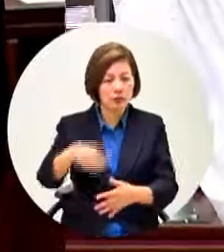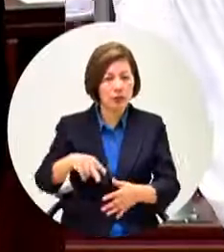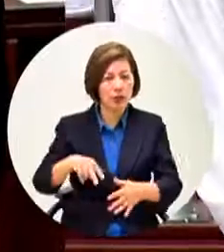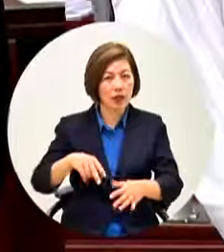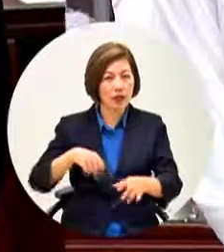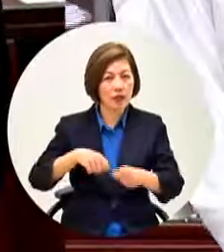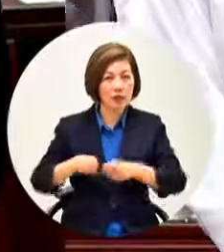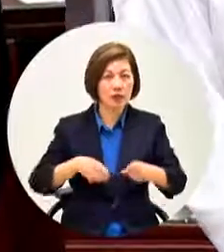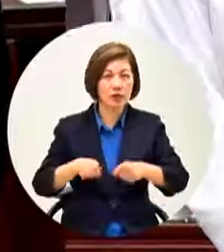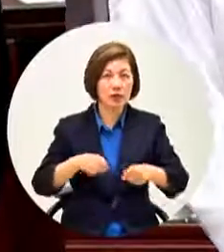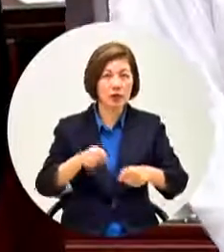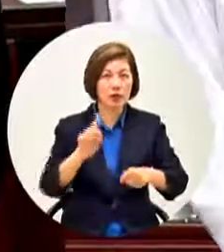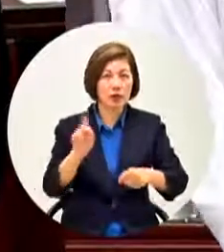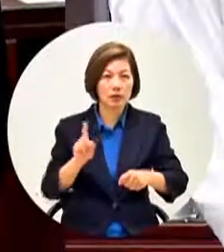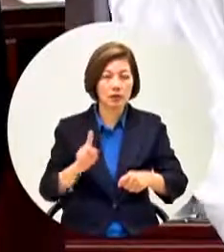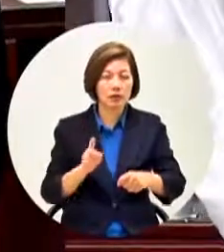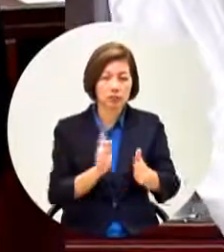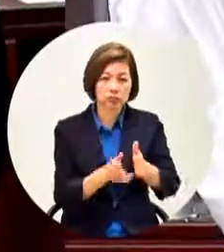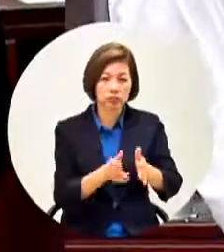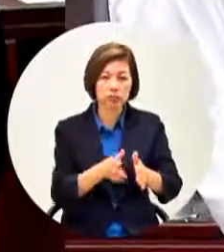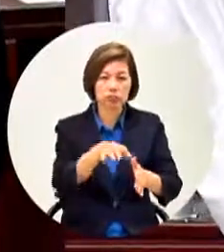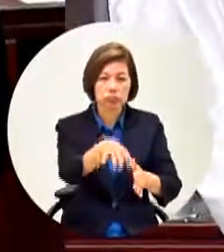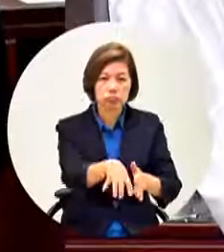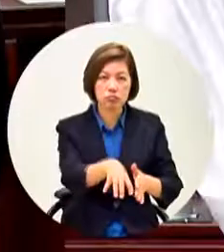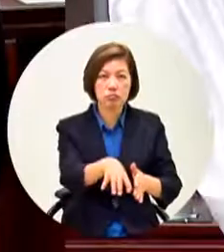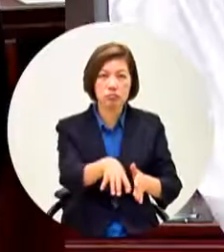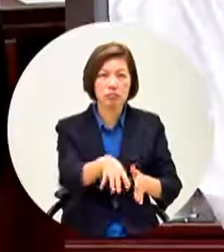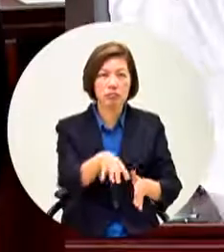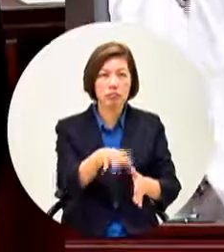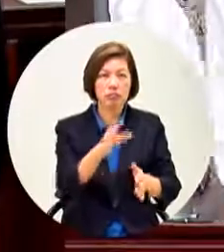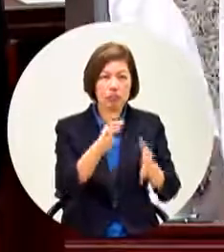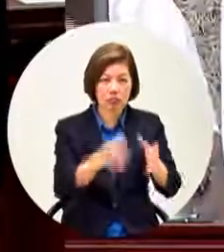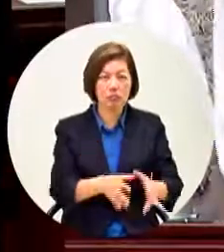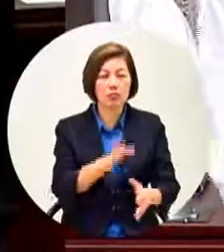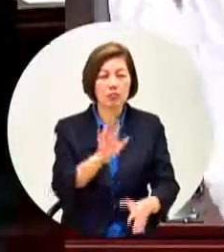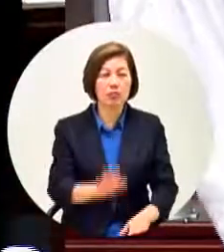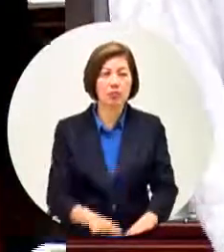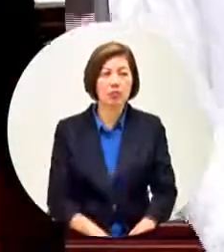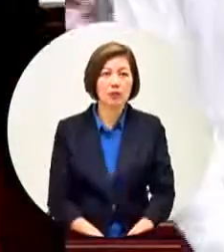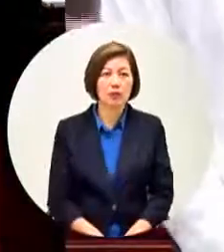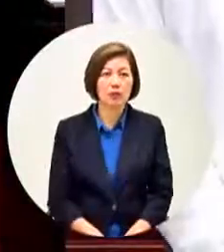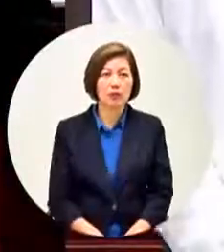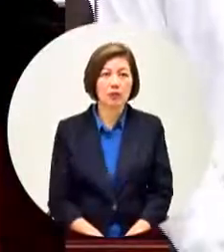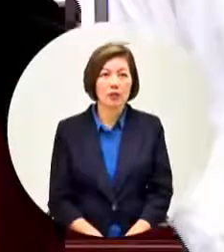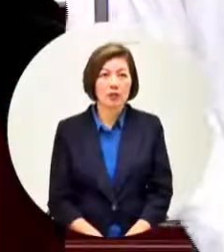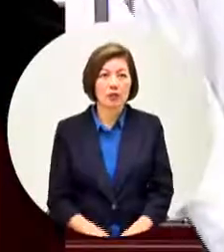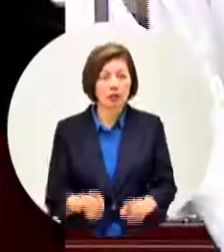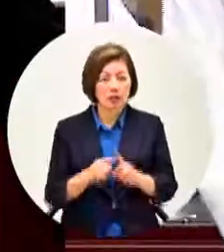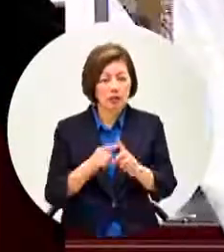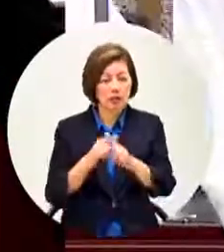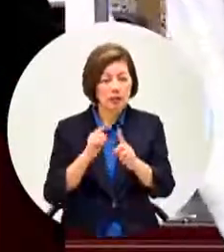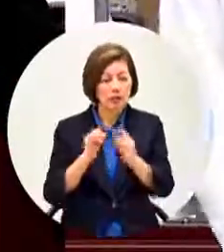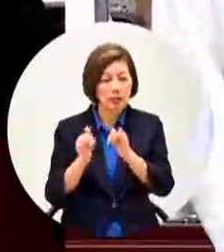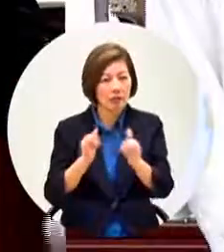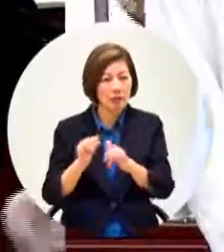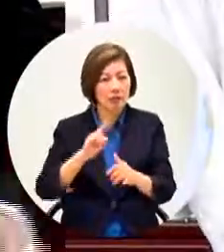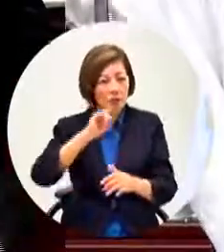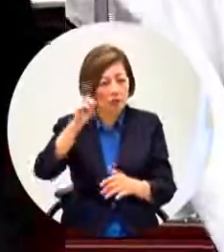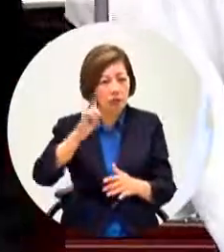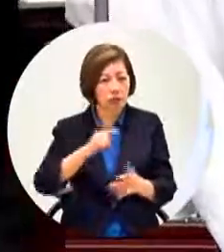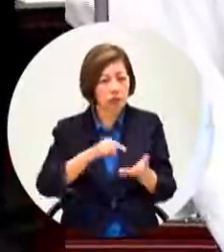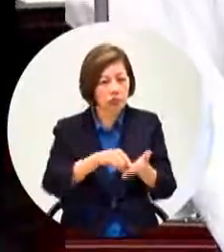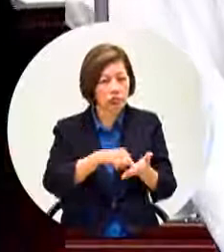个迄个车站伫遐嘛？ 是， 啊，结果民众即摆出来反映个，因大概知影